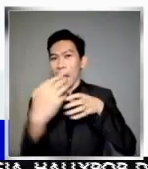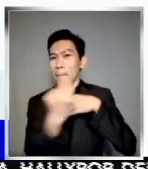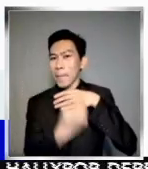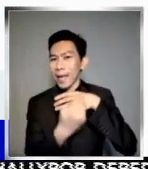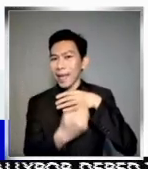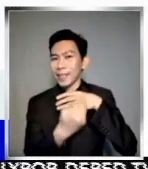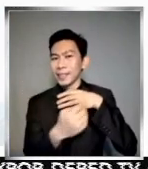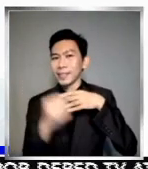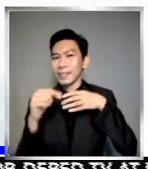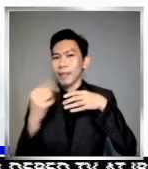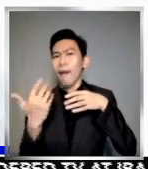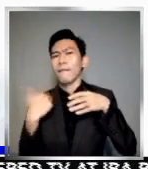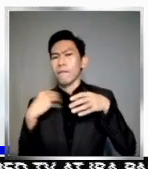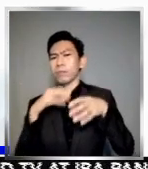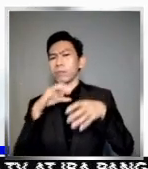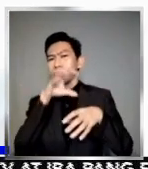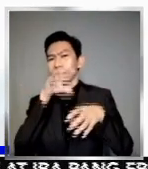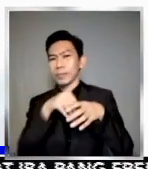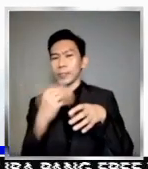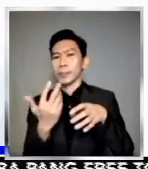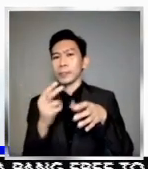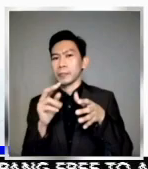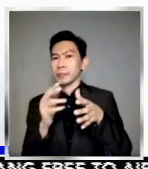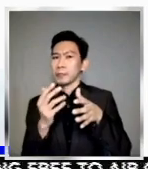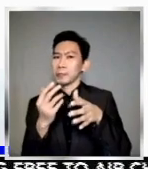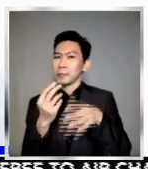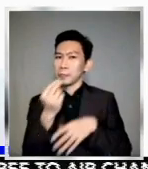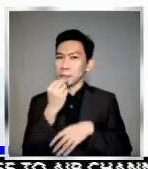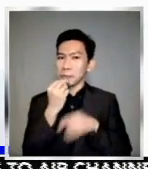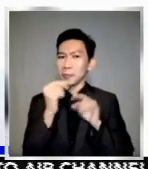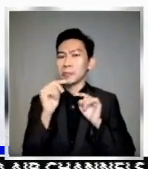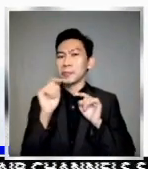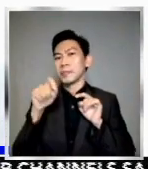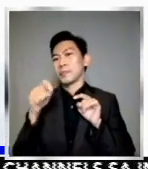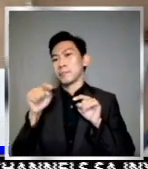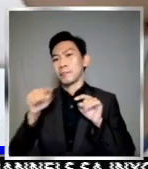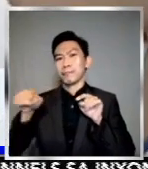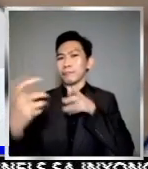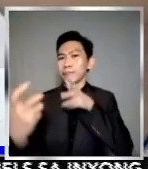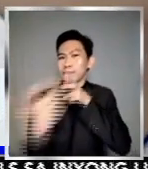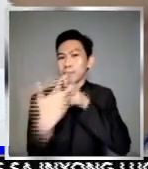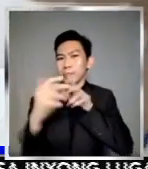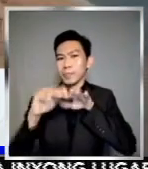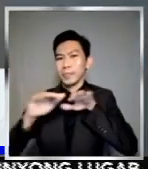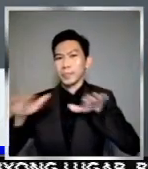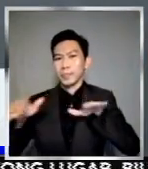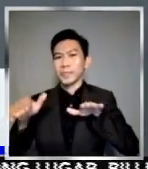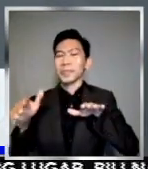energy-giving components, no? Na kailangan ng isang bata for a meal.